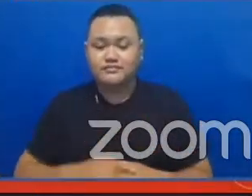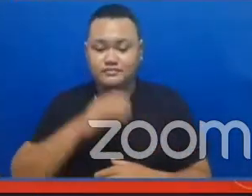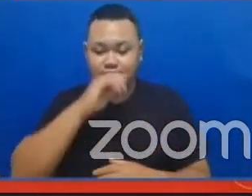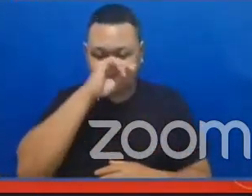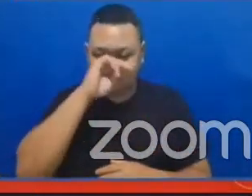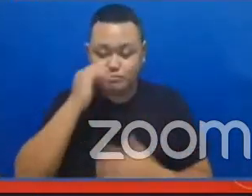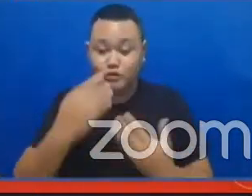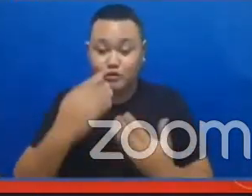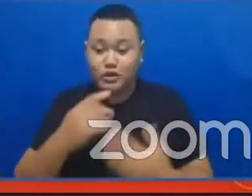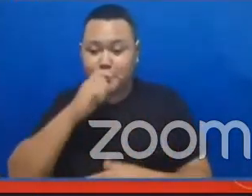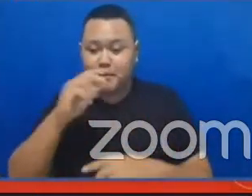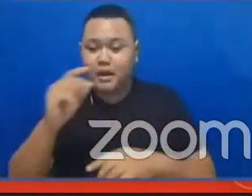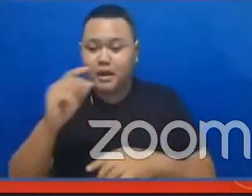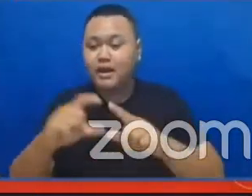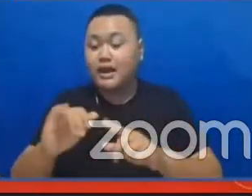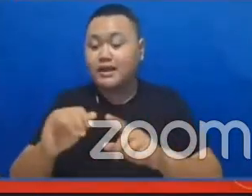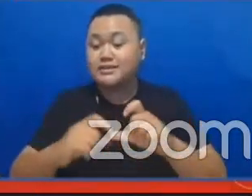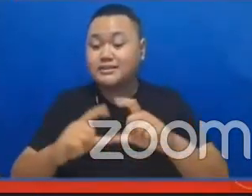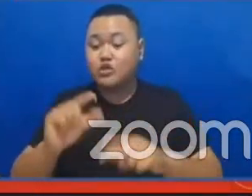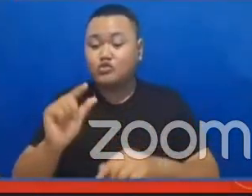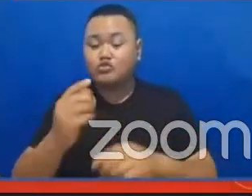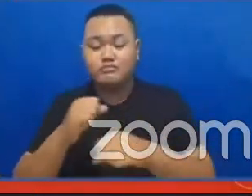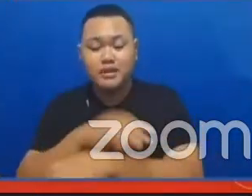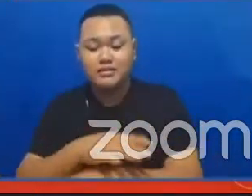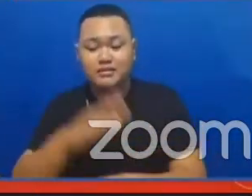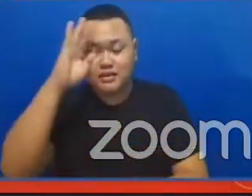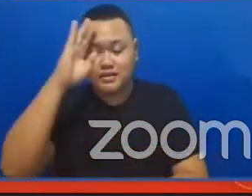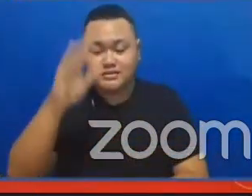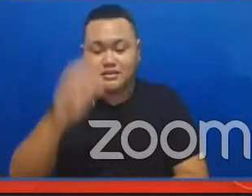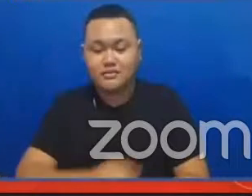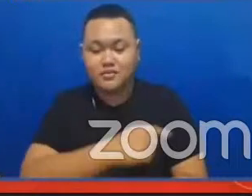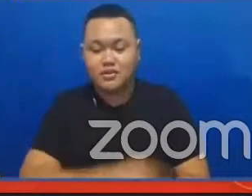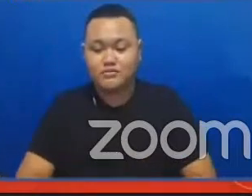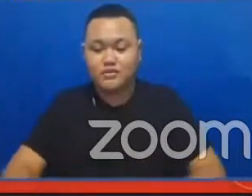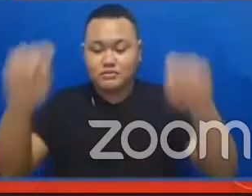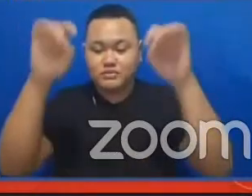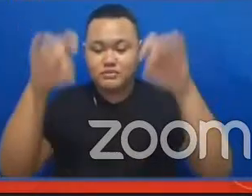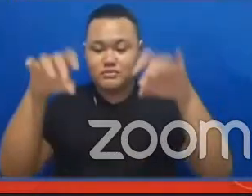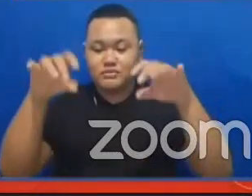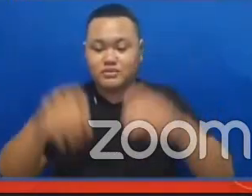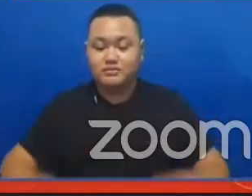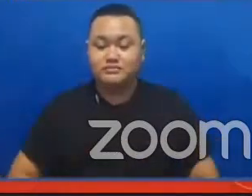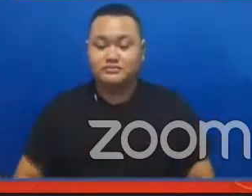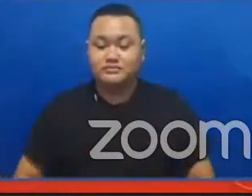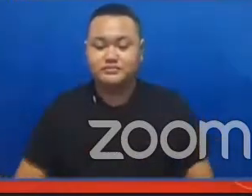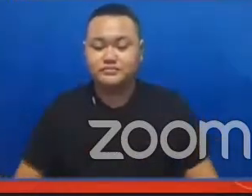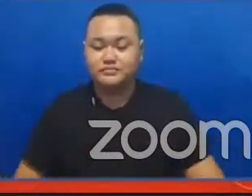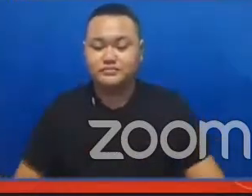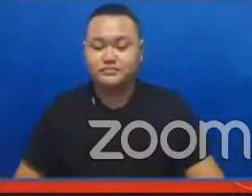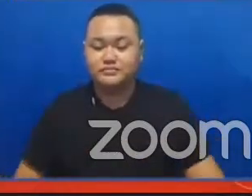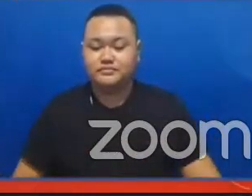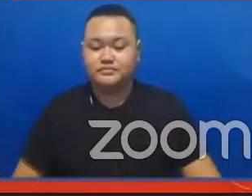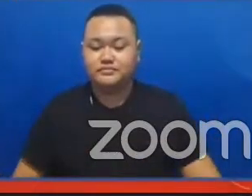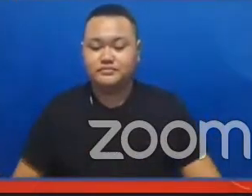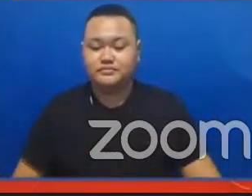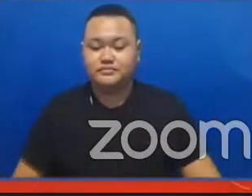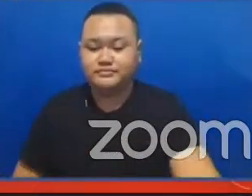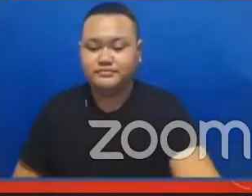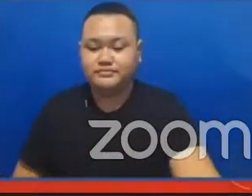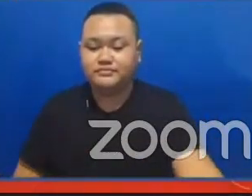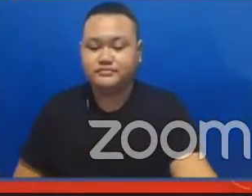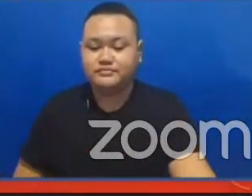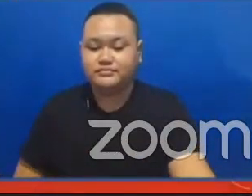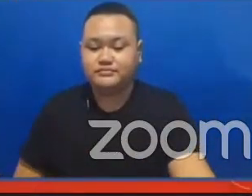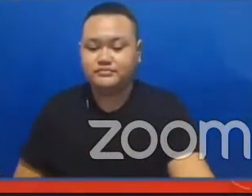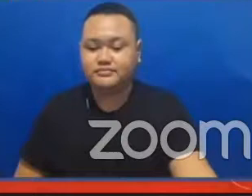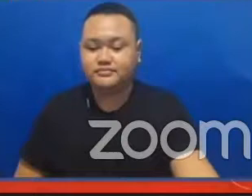praktisnya. Terima kasih. Assalamualaikum warahmatullahi wabarakatuh. Waalaikumsalam warahmatullahi wabarakatuh. Terima kasih